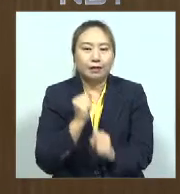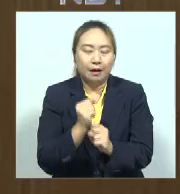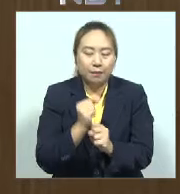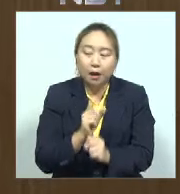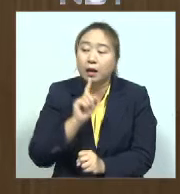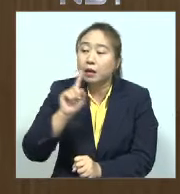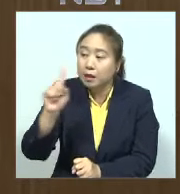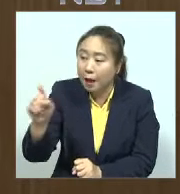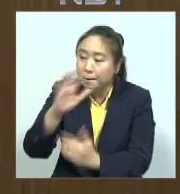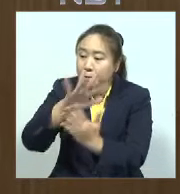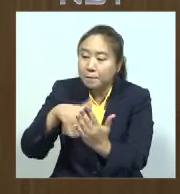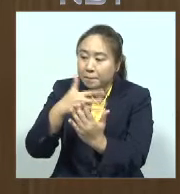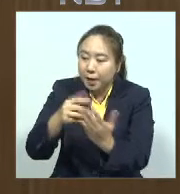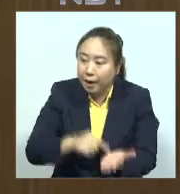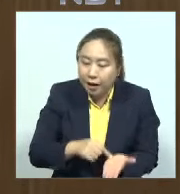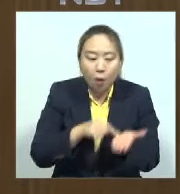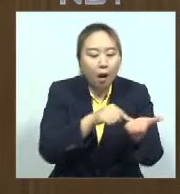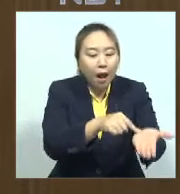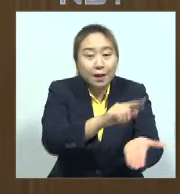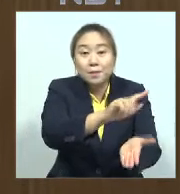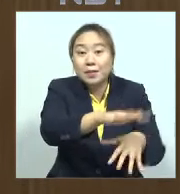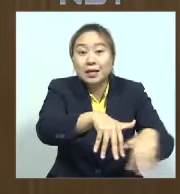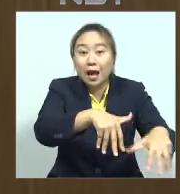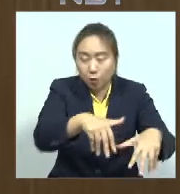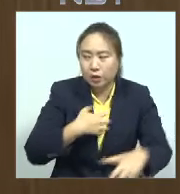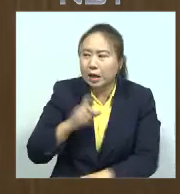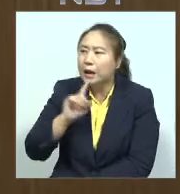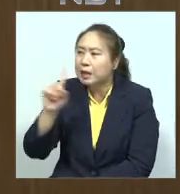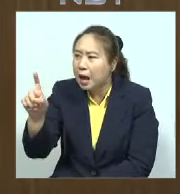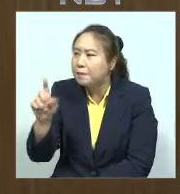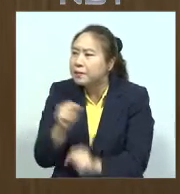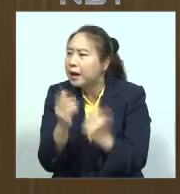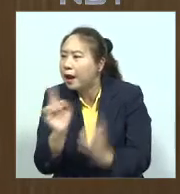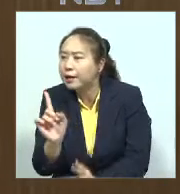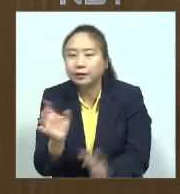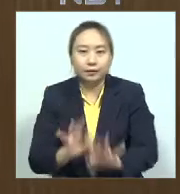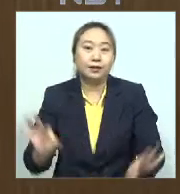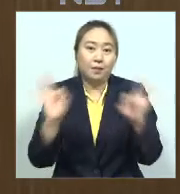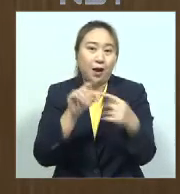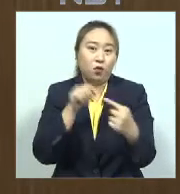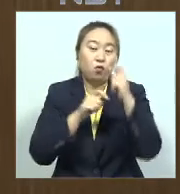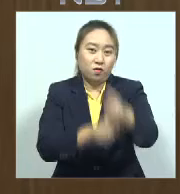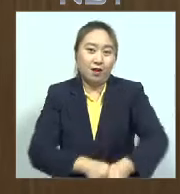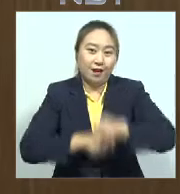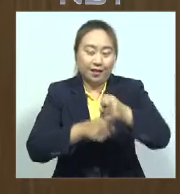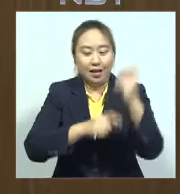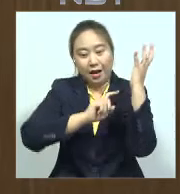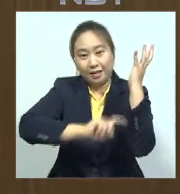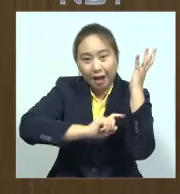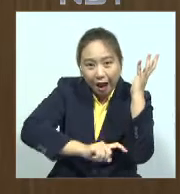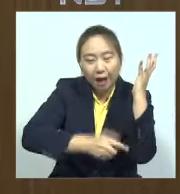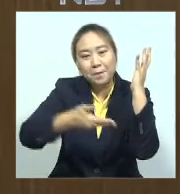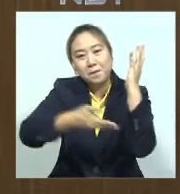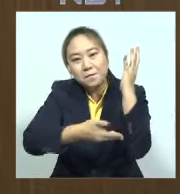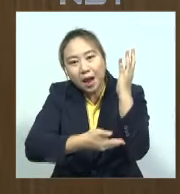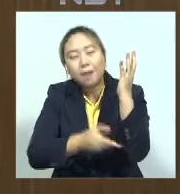ติตามนโยบายที่เราได้ให้กับพี่น้องไว้โดยเฉพาะอย่างยิ่งในเรื่องของพืชผลทางด้านการเกษตรเรื่องยางพาราเรื่องปาล์มนะครับ